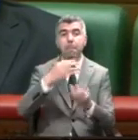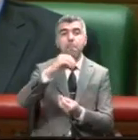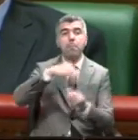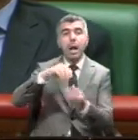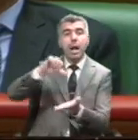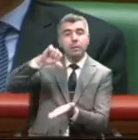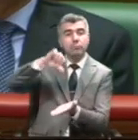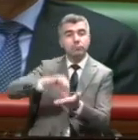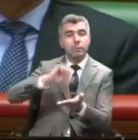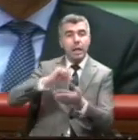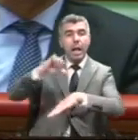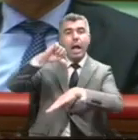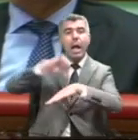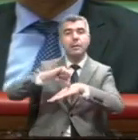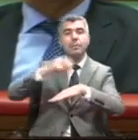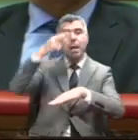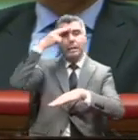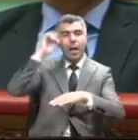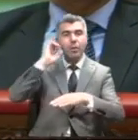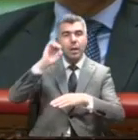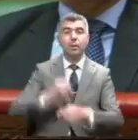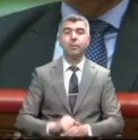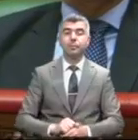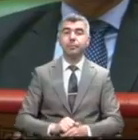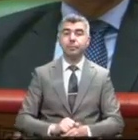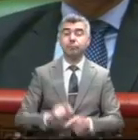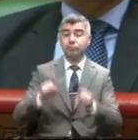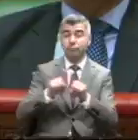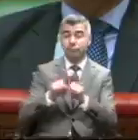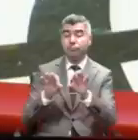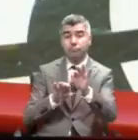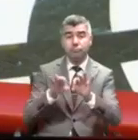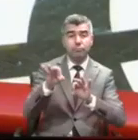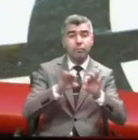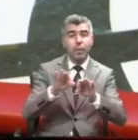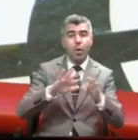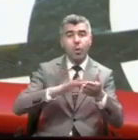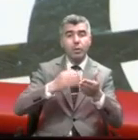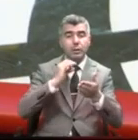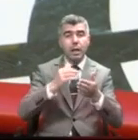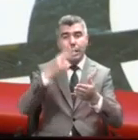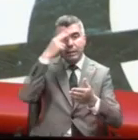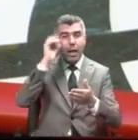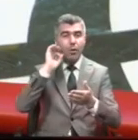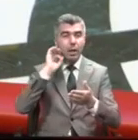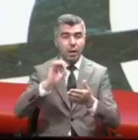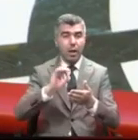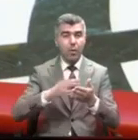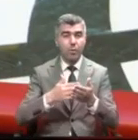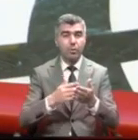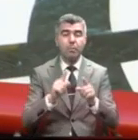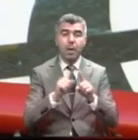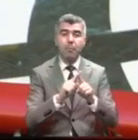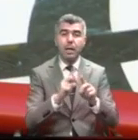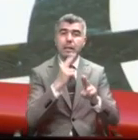دخول الحجاج المملكه العربيه السعوديه الانخراط في الاجراء المتخذ من قبل الجهات السعوديه والمتمثل في